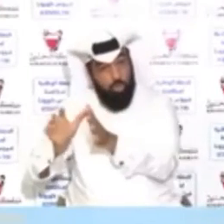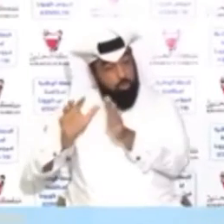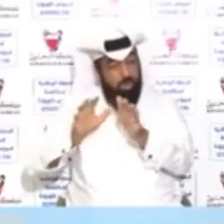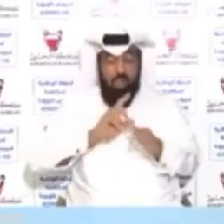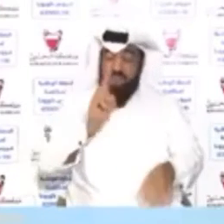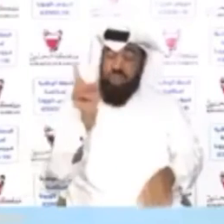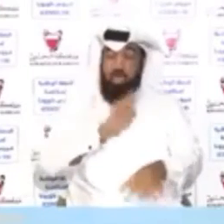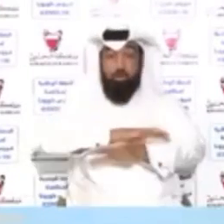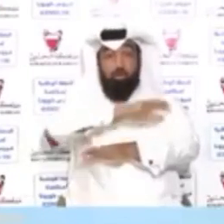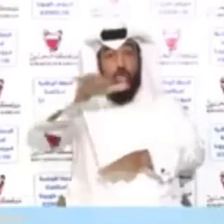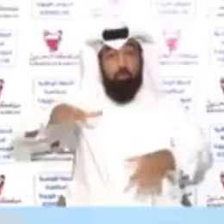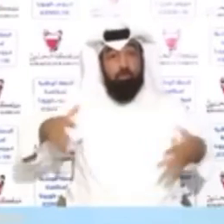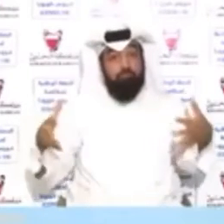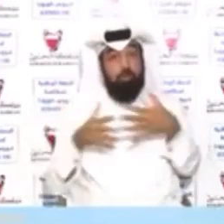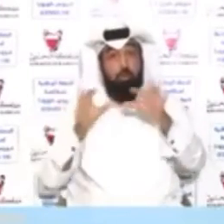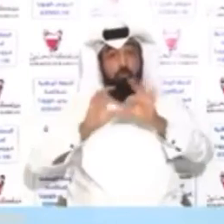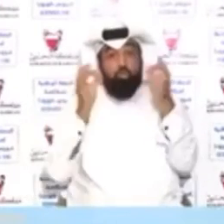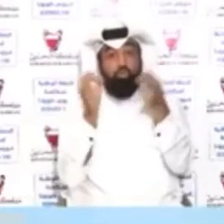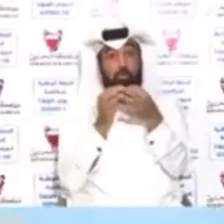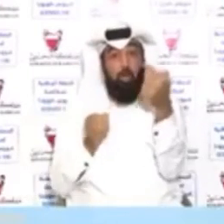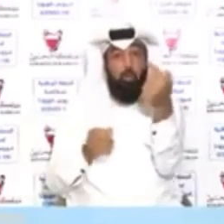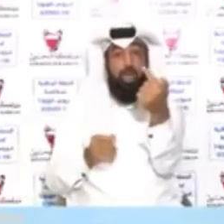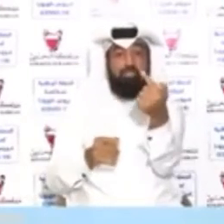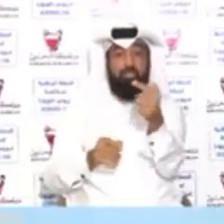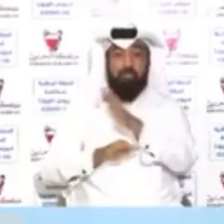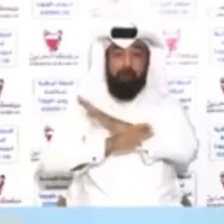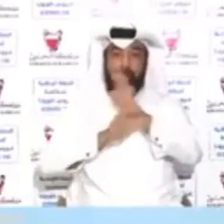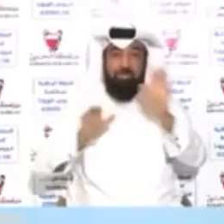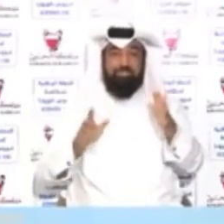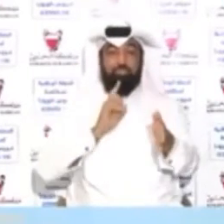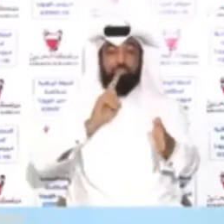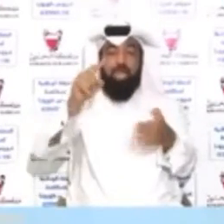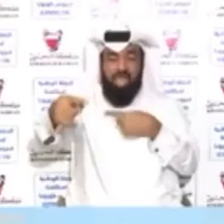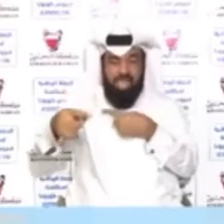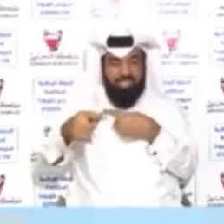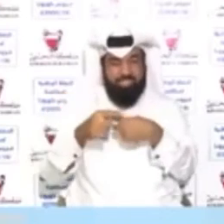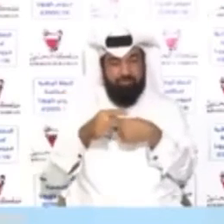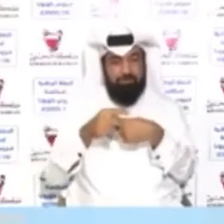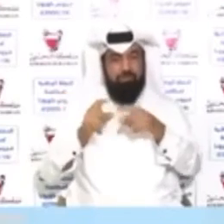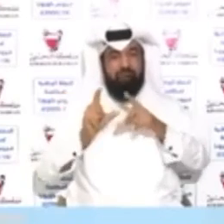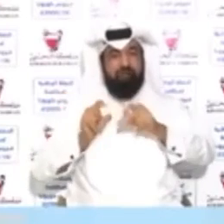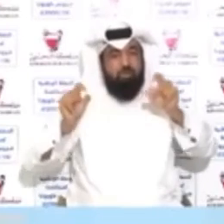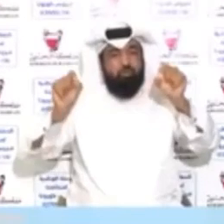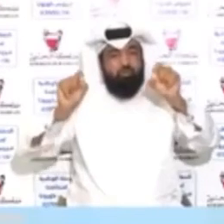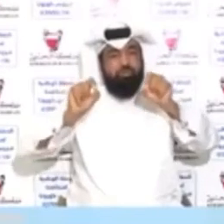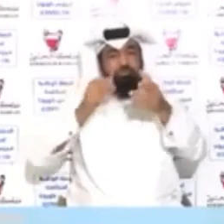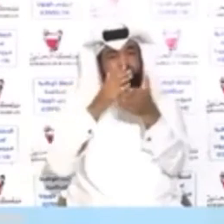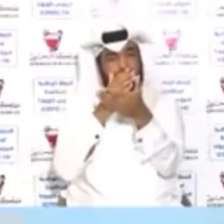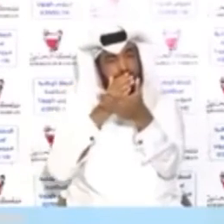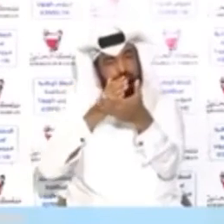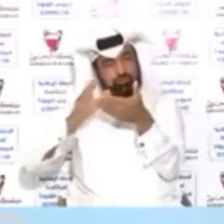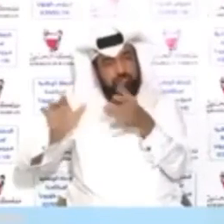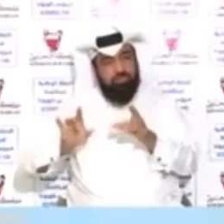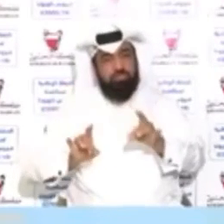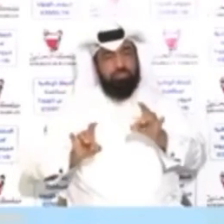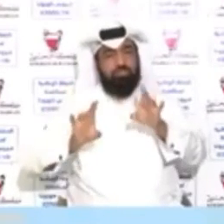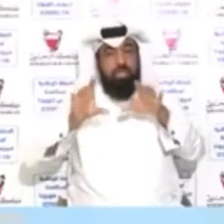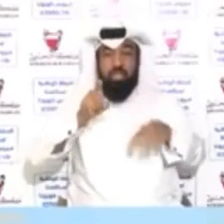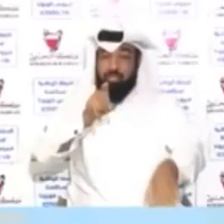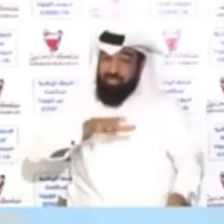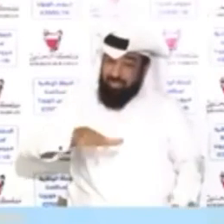الله وبزوال إن شاء الله المرض وتقليل الحالات. وأحب طبعا أختم بالحديث الشريف إن كلكم